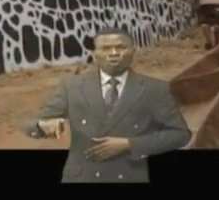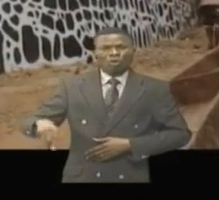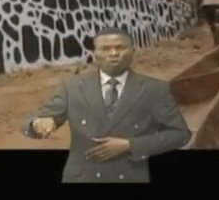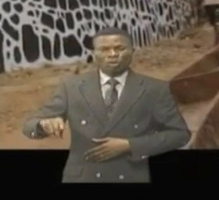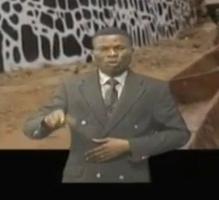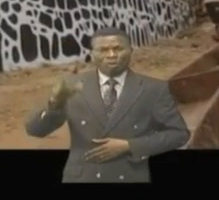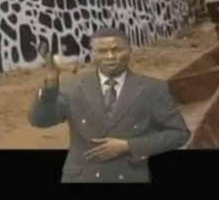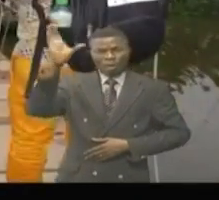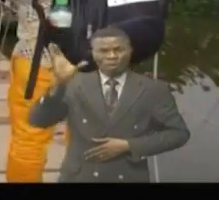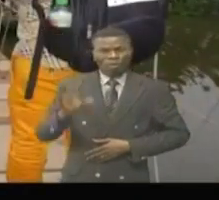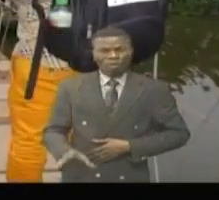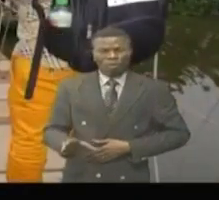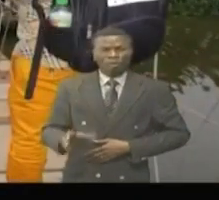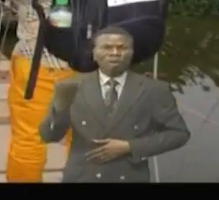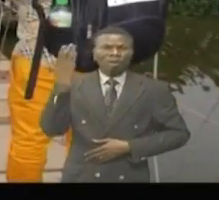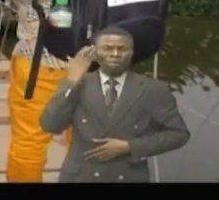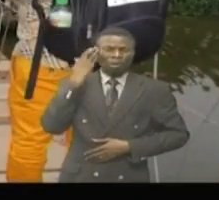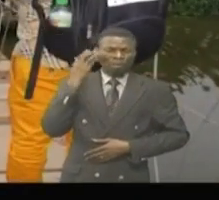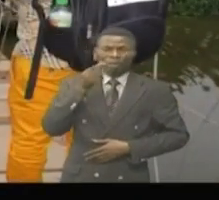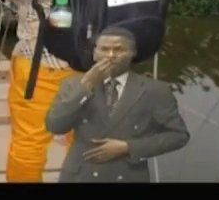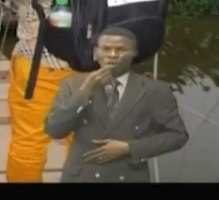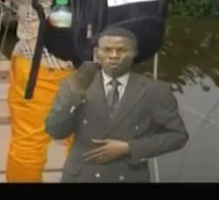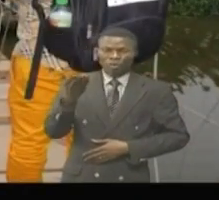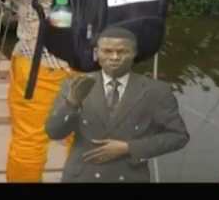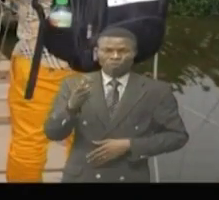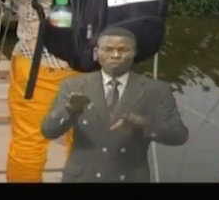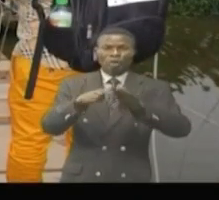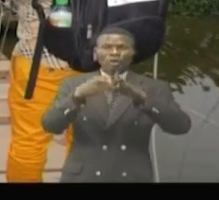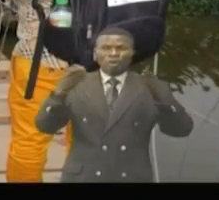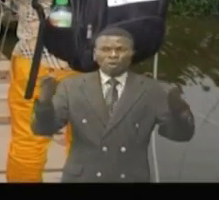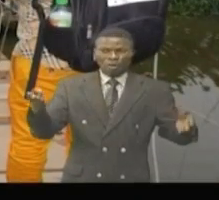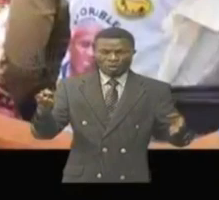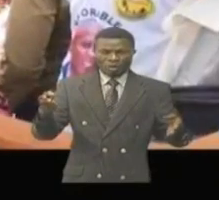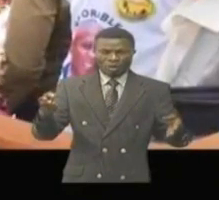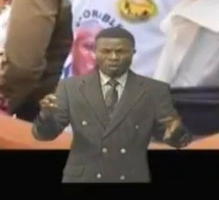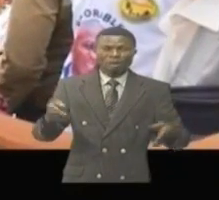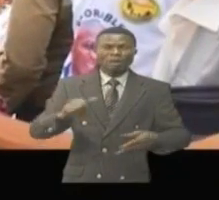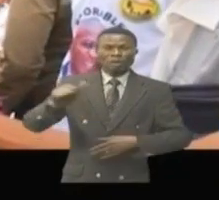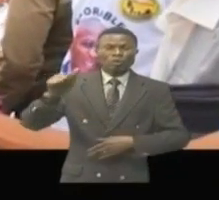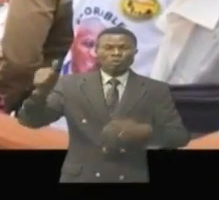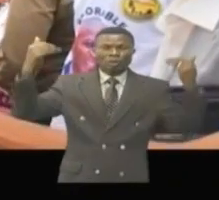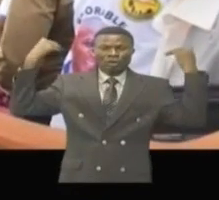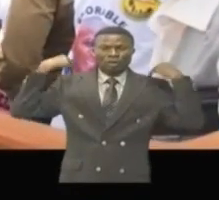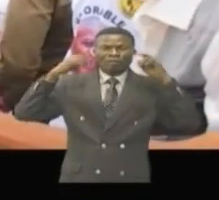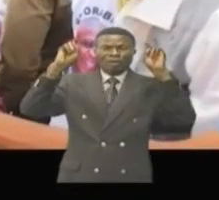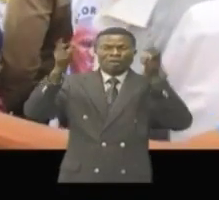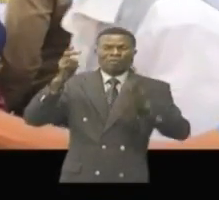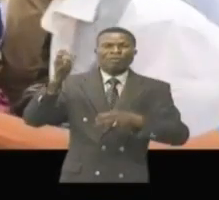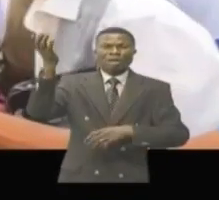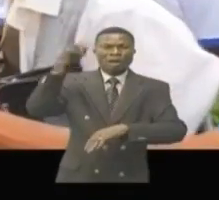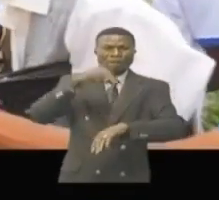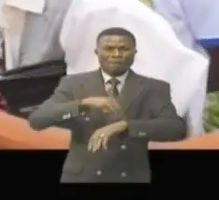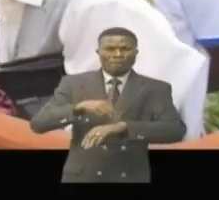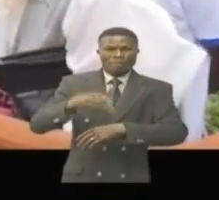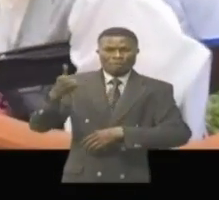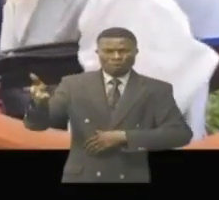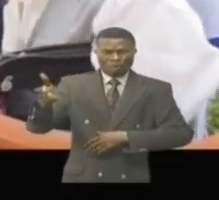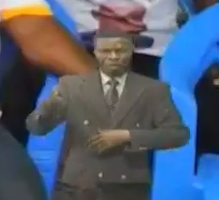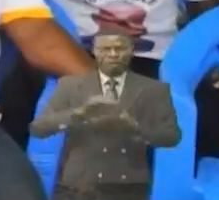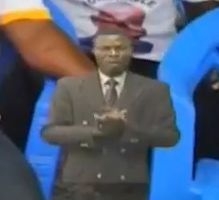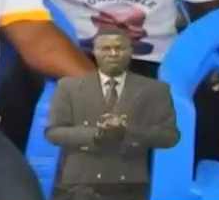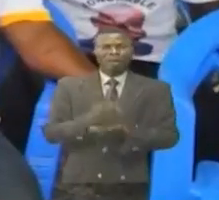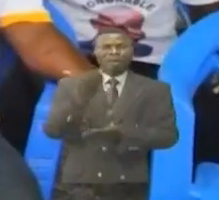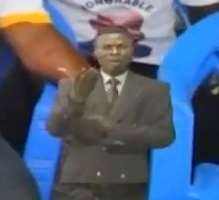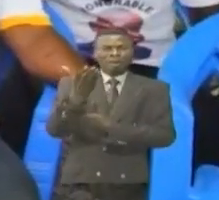l'honorable Nimi Mbumba Joseph. La cérémonie d'inauguration effectuée par le maire de la ville de Boma, Marie-José Nyongo Ntswami. Après